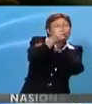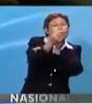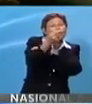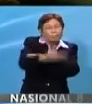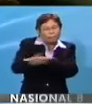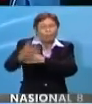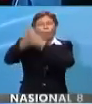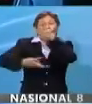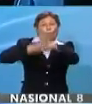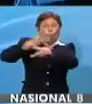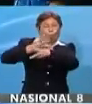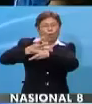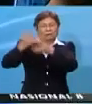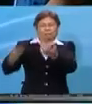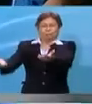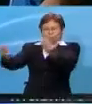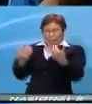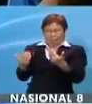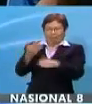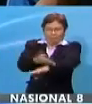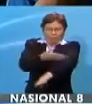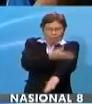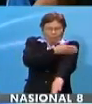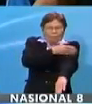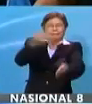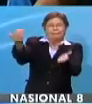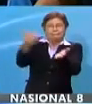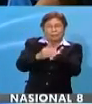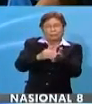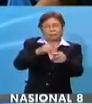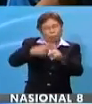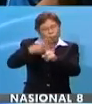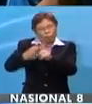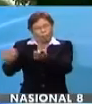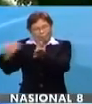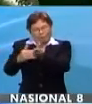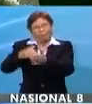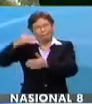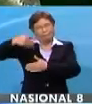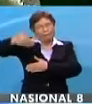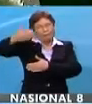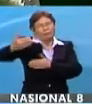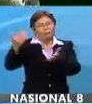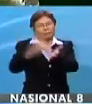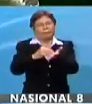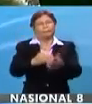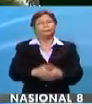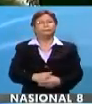komoditi dunia yang kembali pulih dalam tempoh beberapa bulan akan datang.